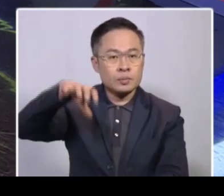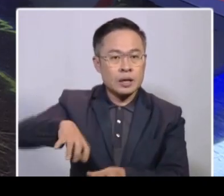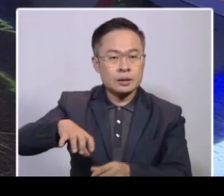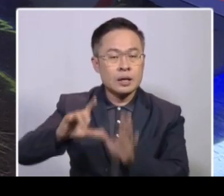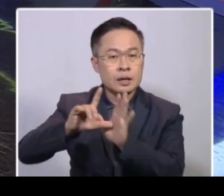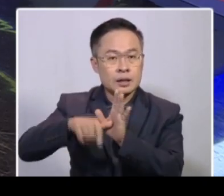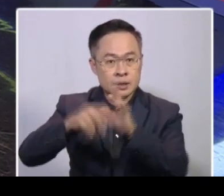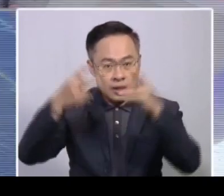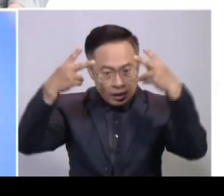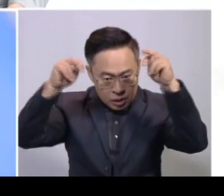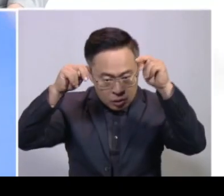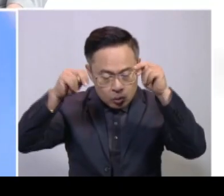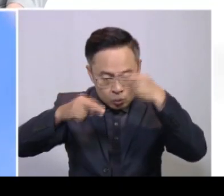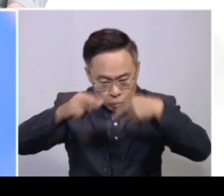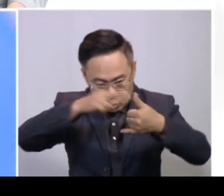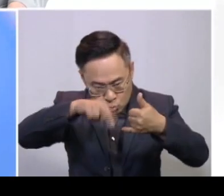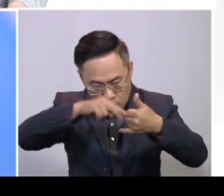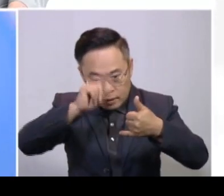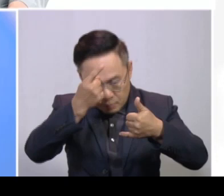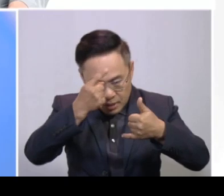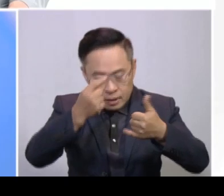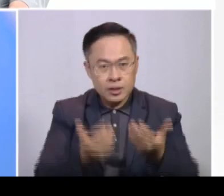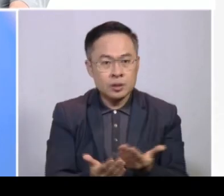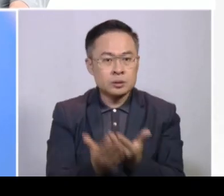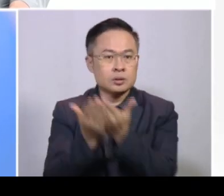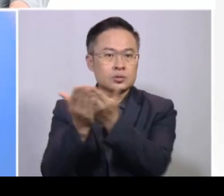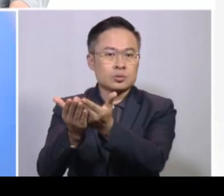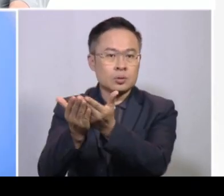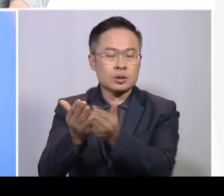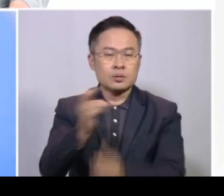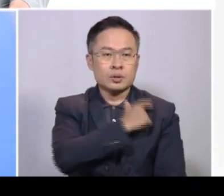เราติดตามรายละเอียดจากคุณพิษณุแป้นวงรายงานเข้ามาครับ